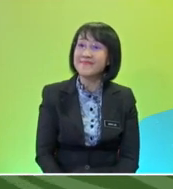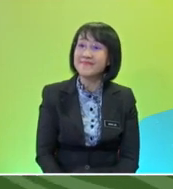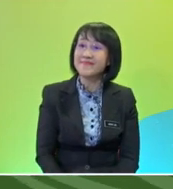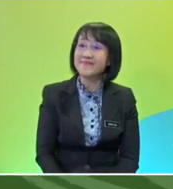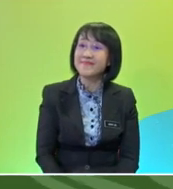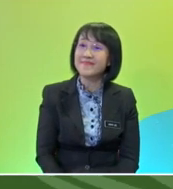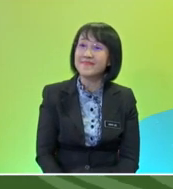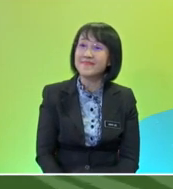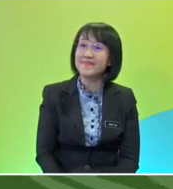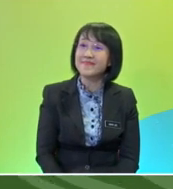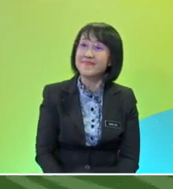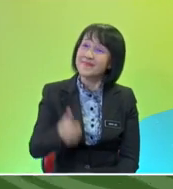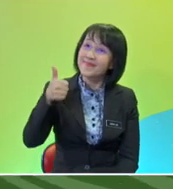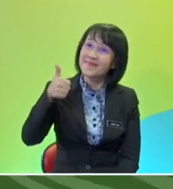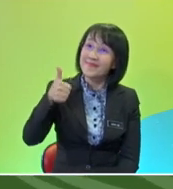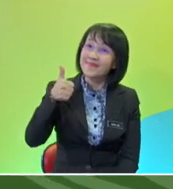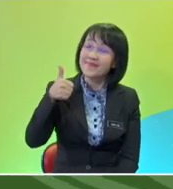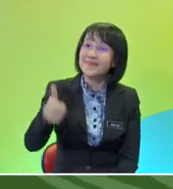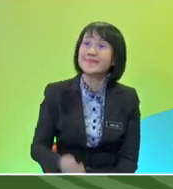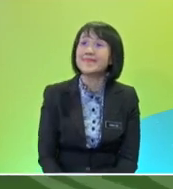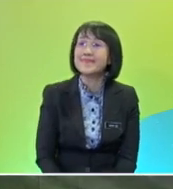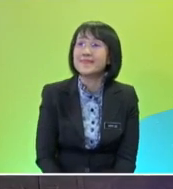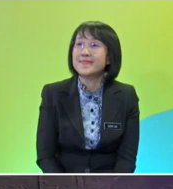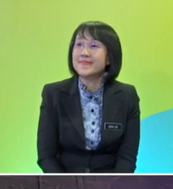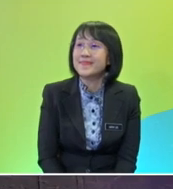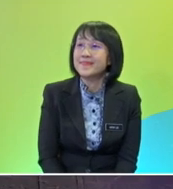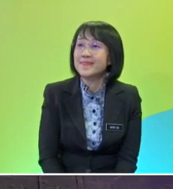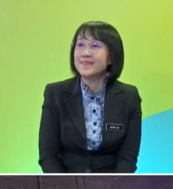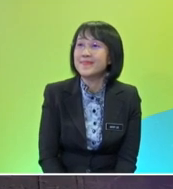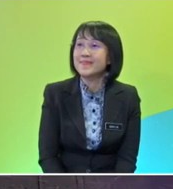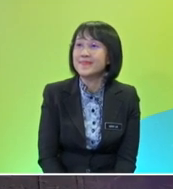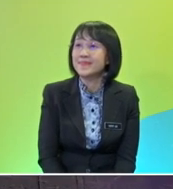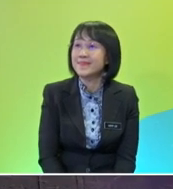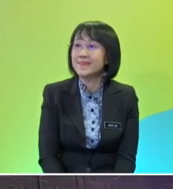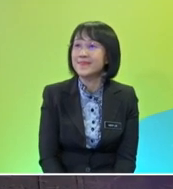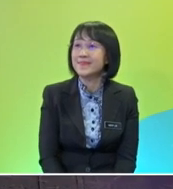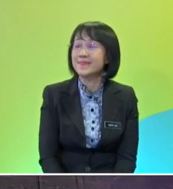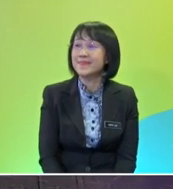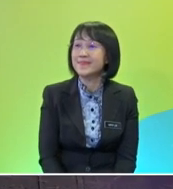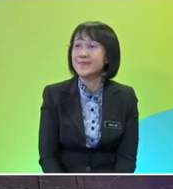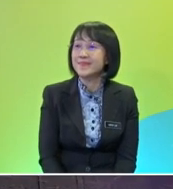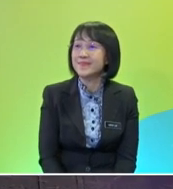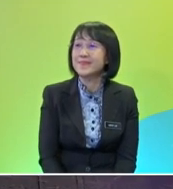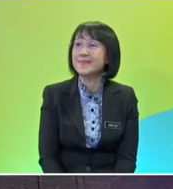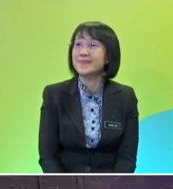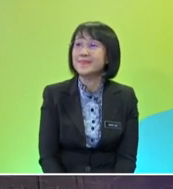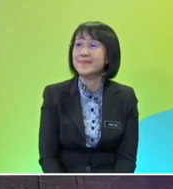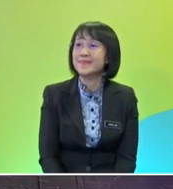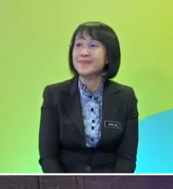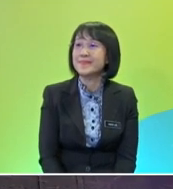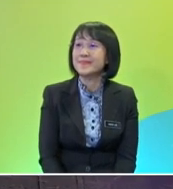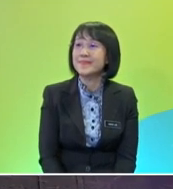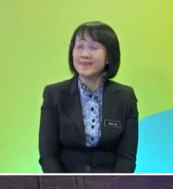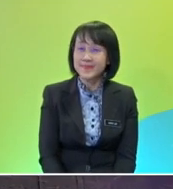Bagus. Boleh. Jadi, cikgu bila kita sebutkan mengenai jawapan-jawapan mereka, boleh tak cikgu